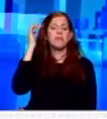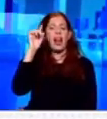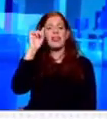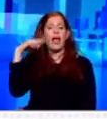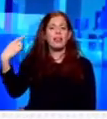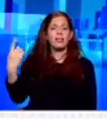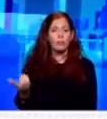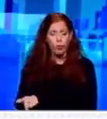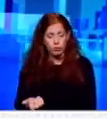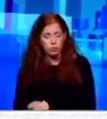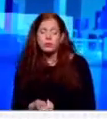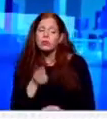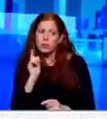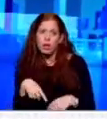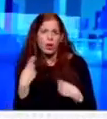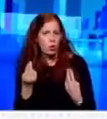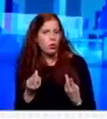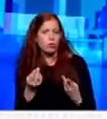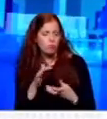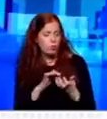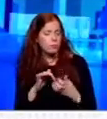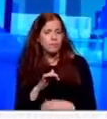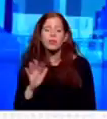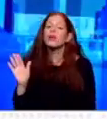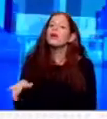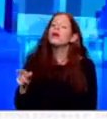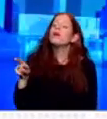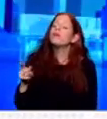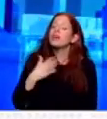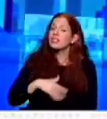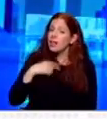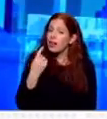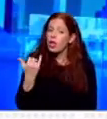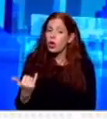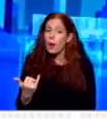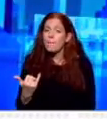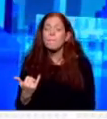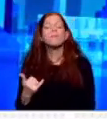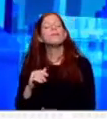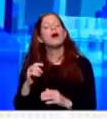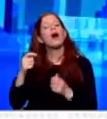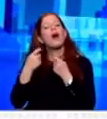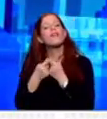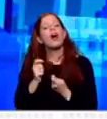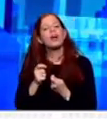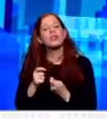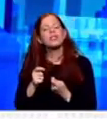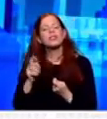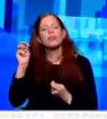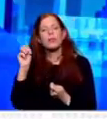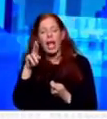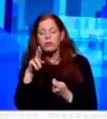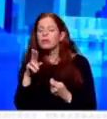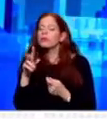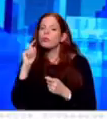ברורים בעניין הזה. עוד משהו שרציתי להגיד, היום חבר הכנסת מוסי רז אמר שגיחך על